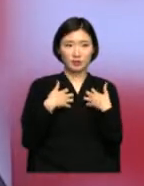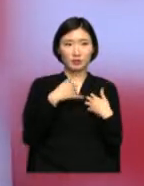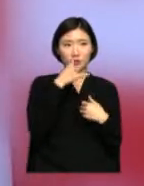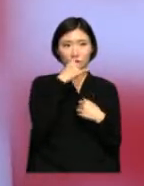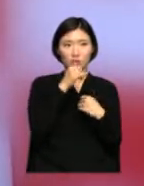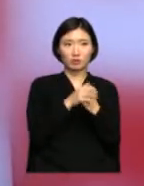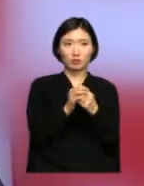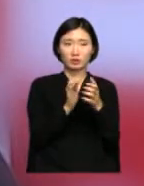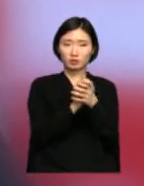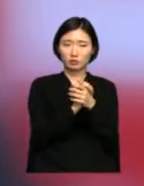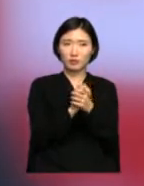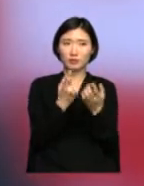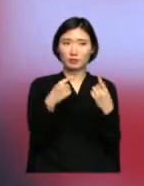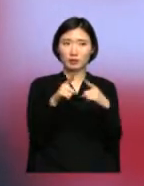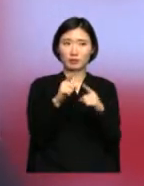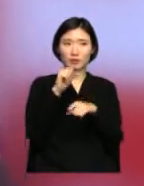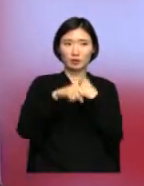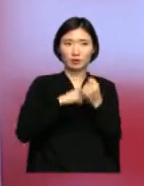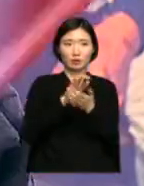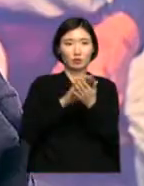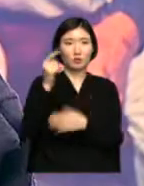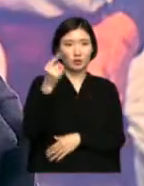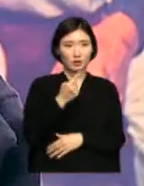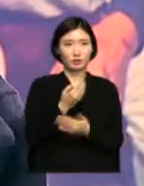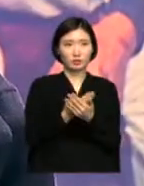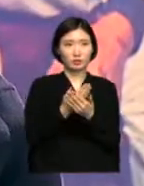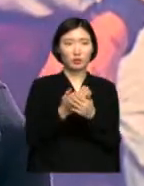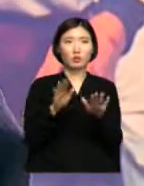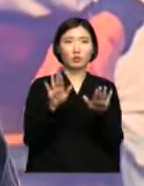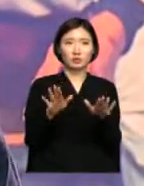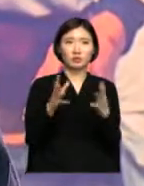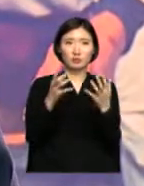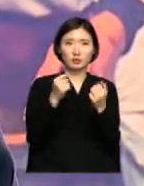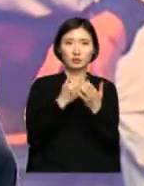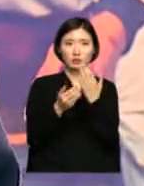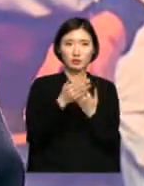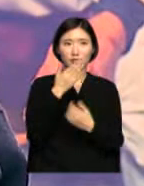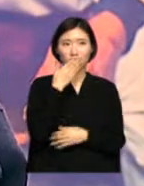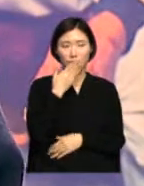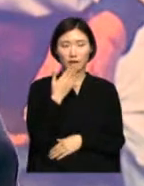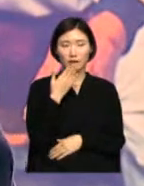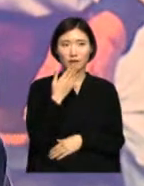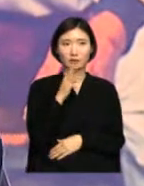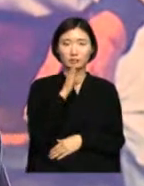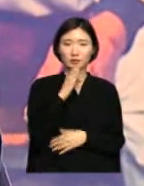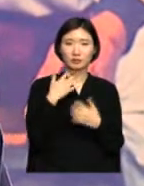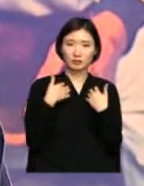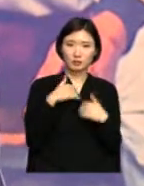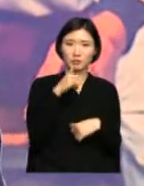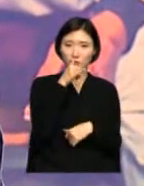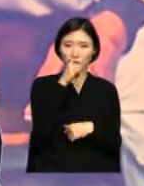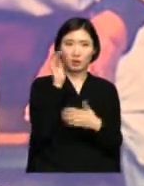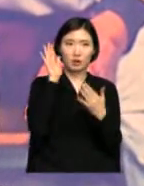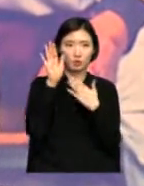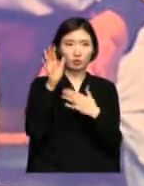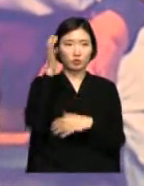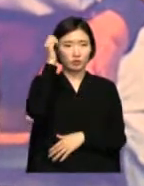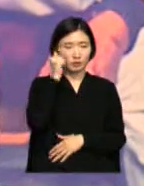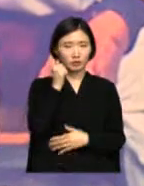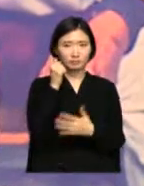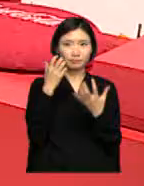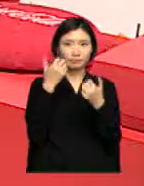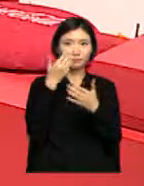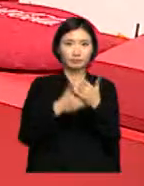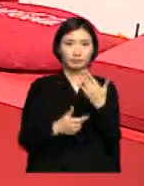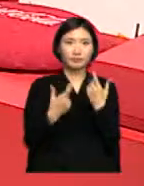있으니까 친구분들이랑 마음껏 놀러 오셔도 좋을 것 같습니다. 네, 오늘 이렇게 많은 체험들을 할 수 있게 되어서 정말 재밌었고 앞으로도 기억에 많이 날 것